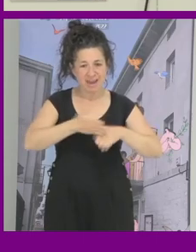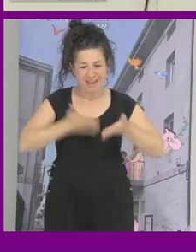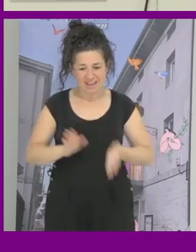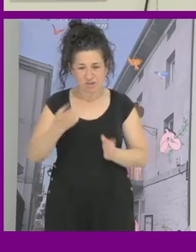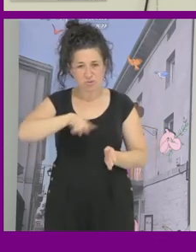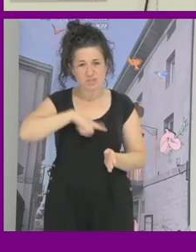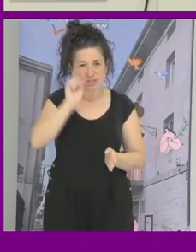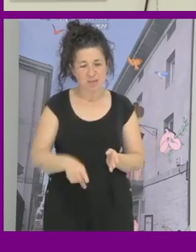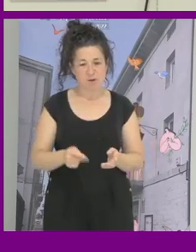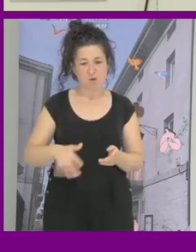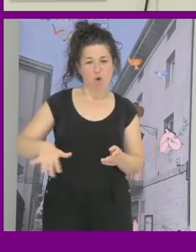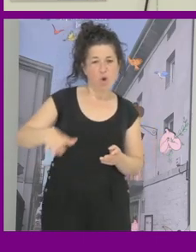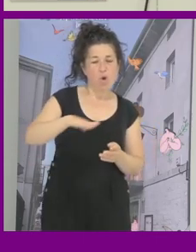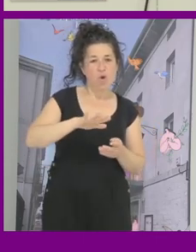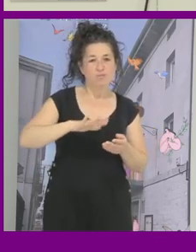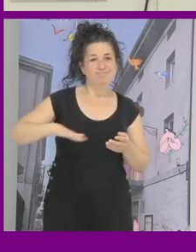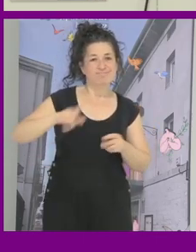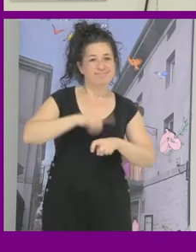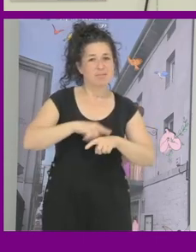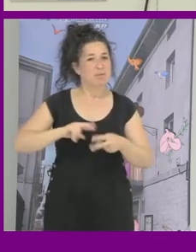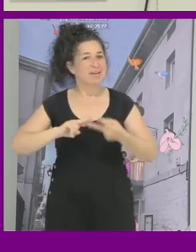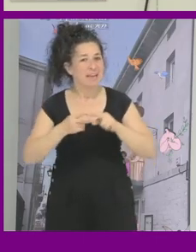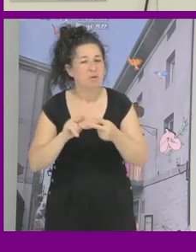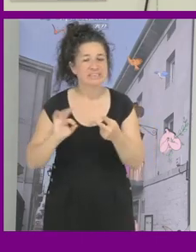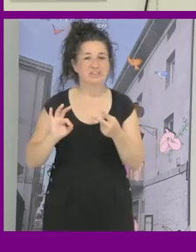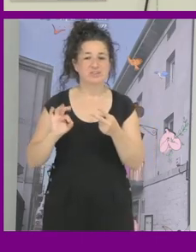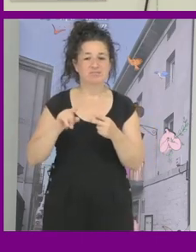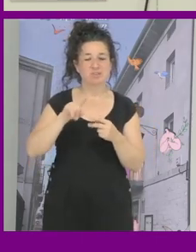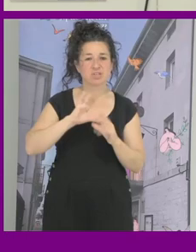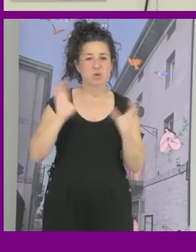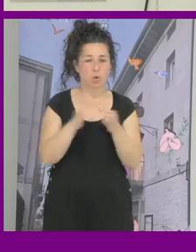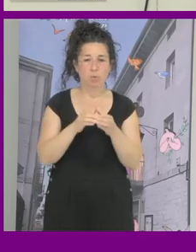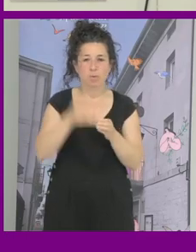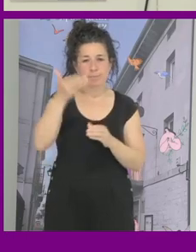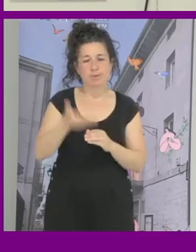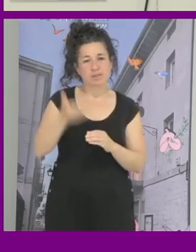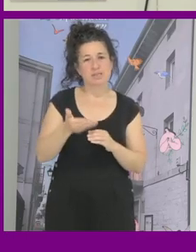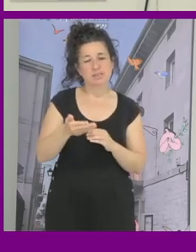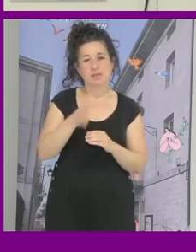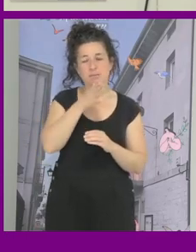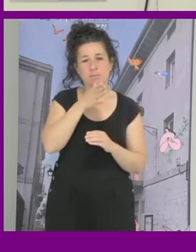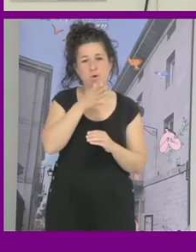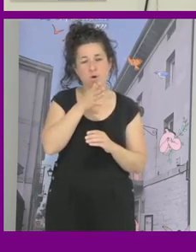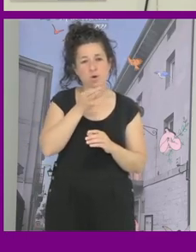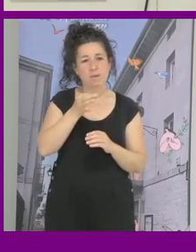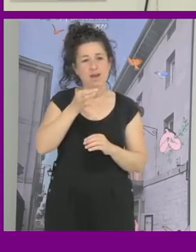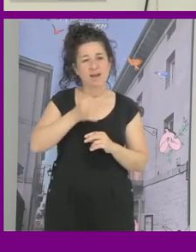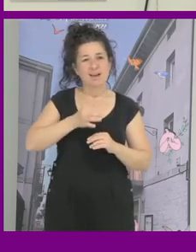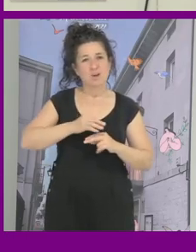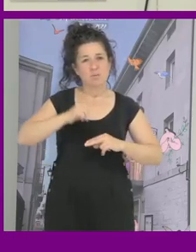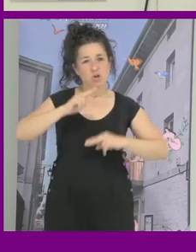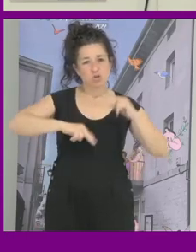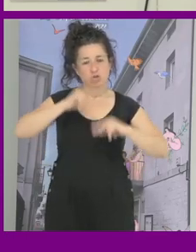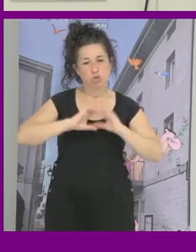horrelako topagune bat eta hori, taldea izan da garrantzitsua, diskurtsoaren eraikuntza kolektibo